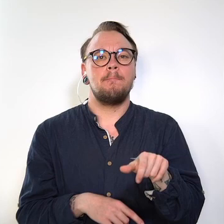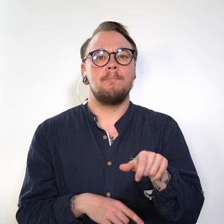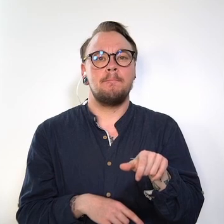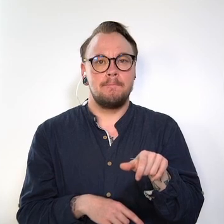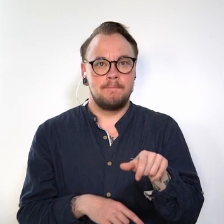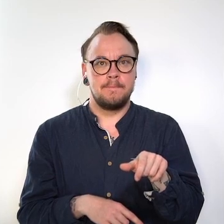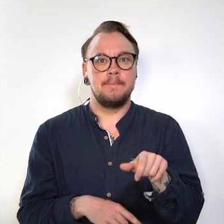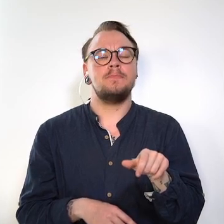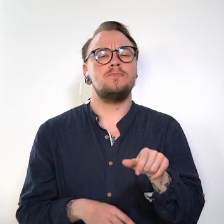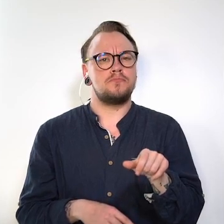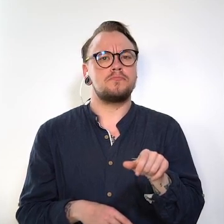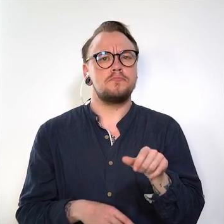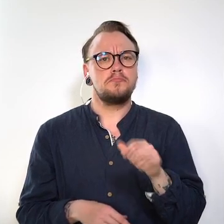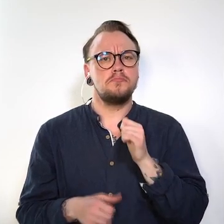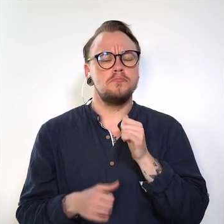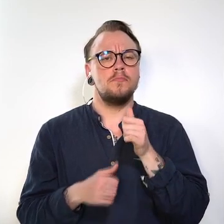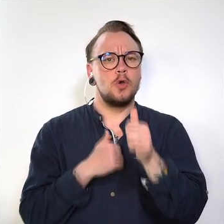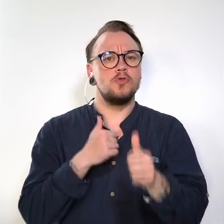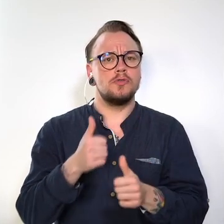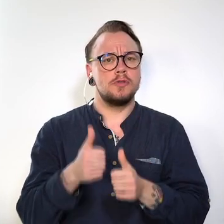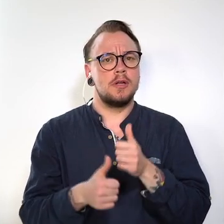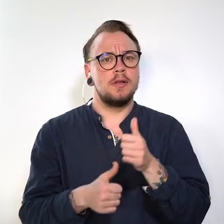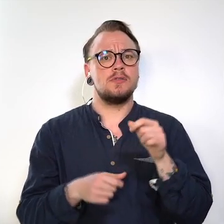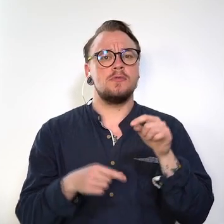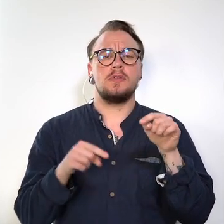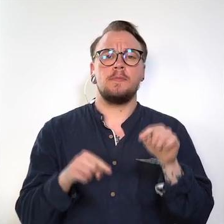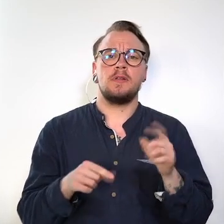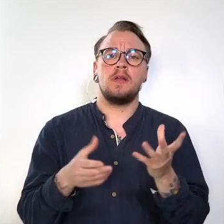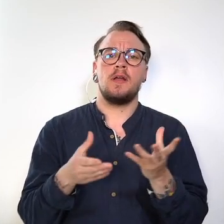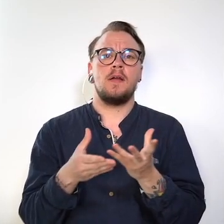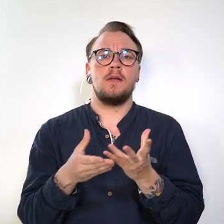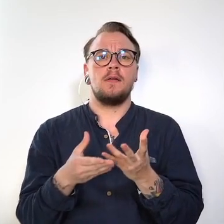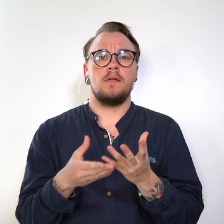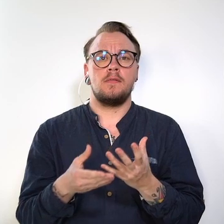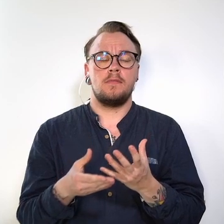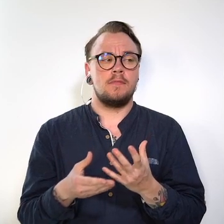joka osallistui tähän Apan mielenosoitukseen.